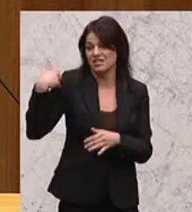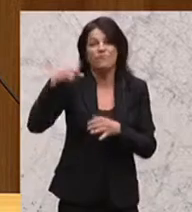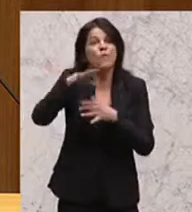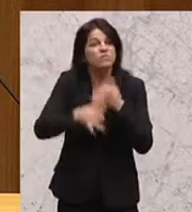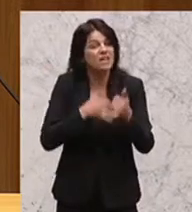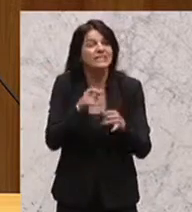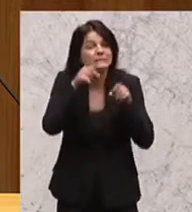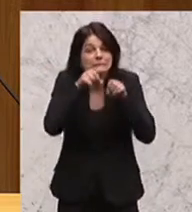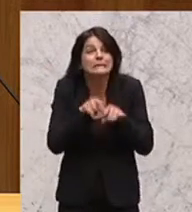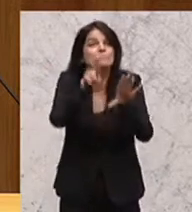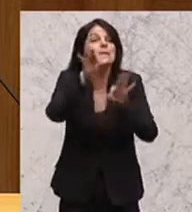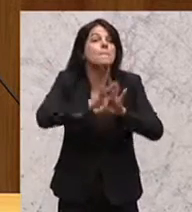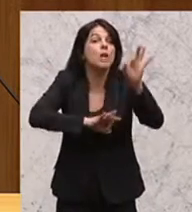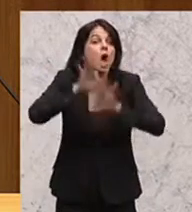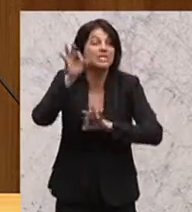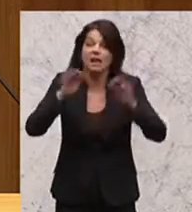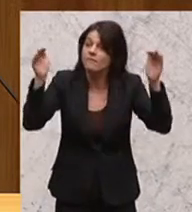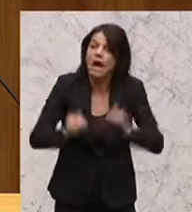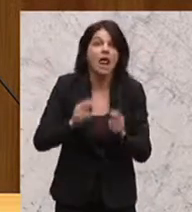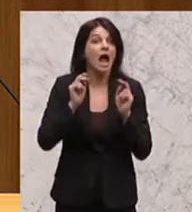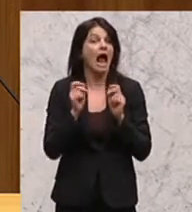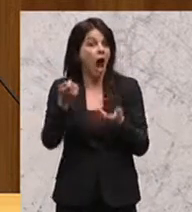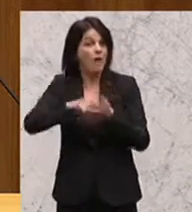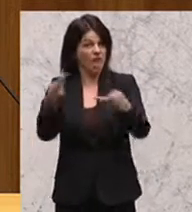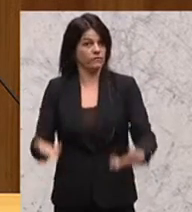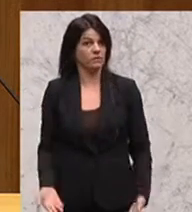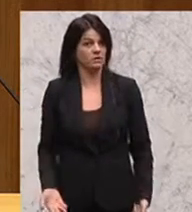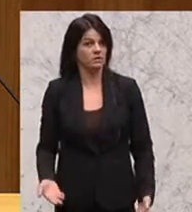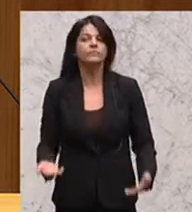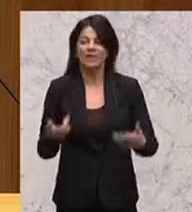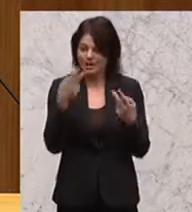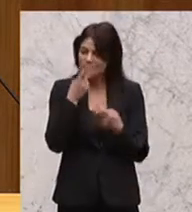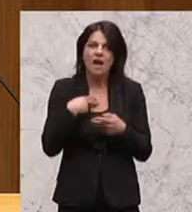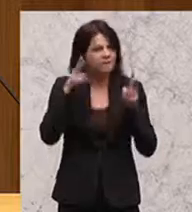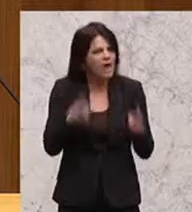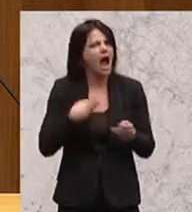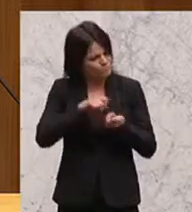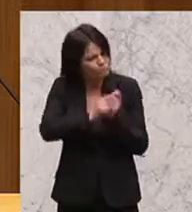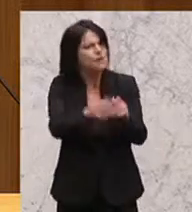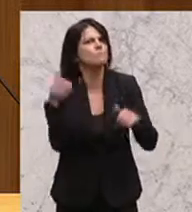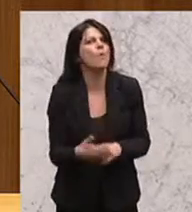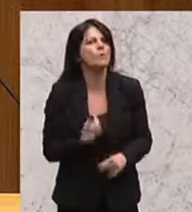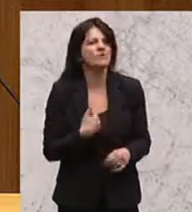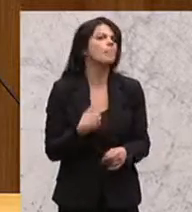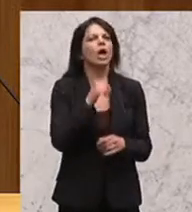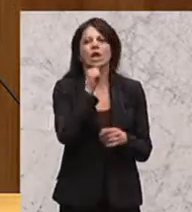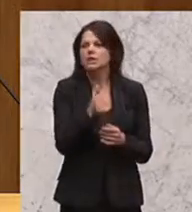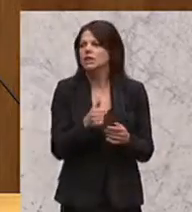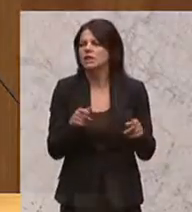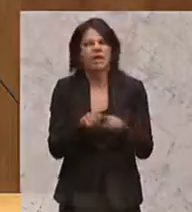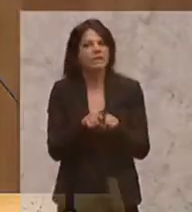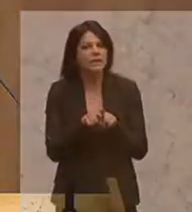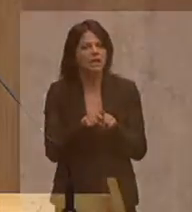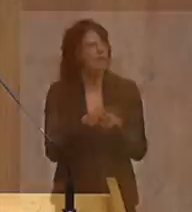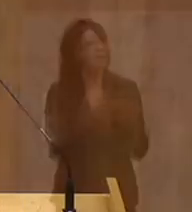Jahren 17% an Kaufkraft verloren haben, dann sieht man, da müssen wir tatsächlich etwas tun. Und nicht auf Pump, sondern